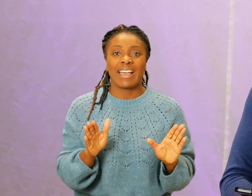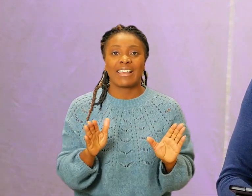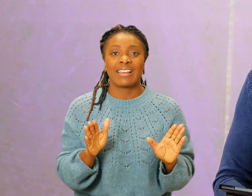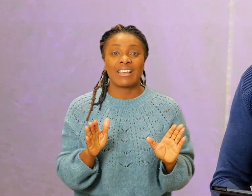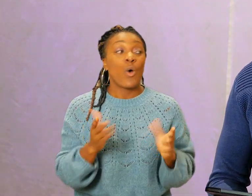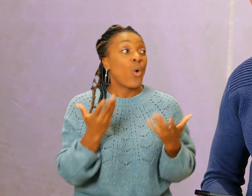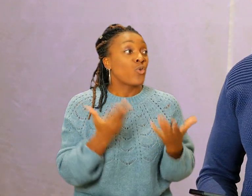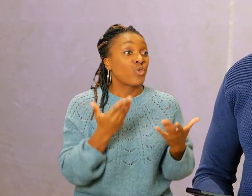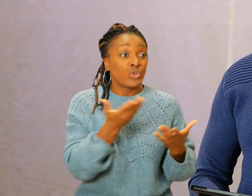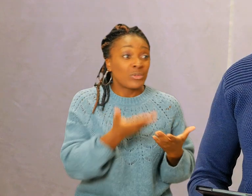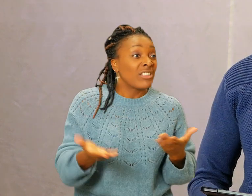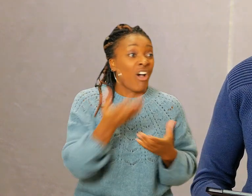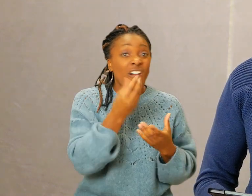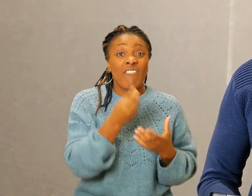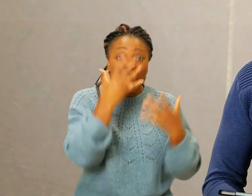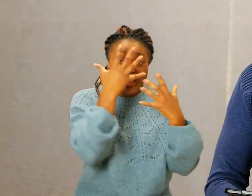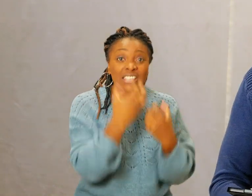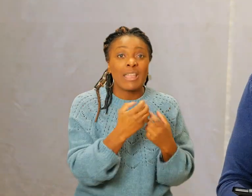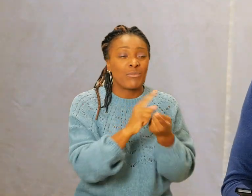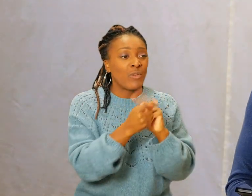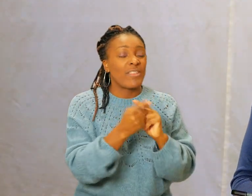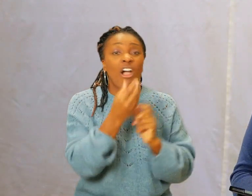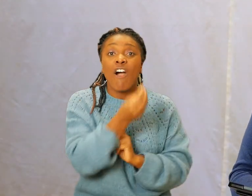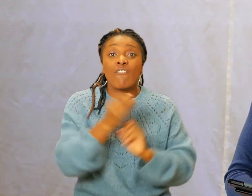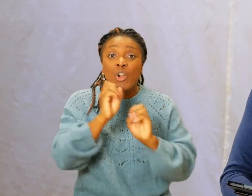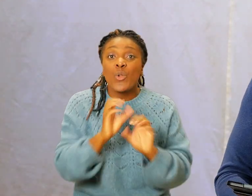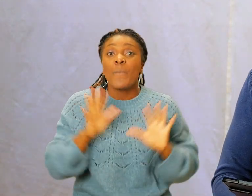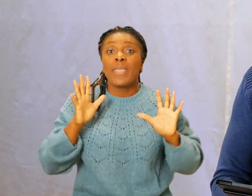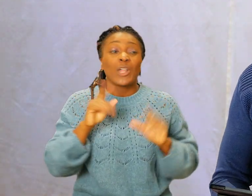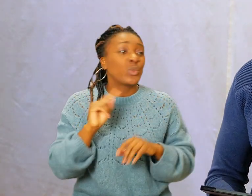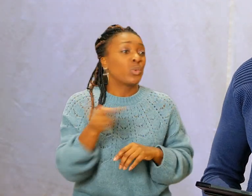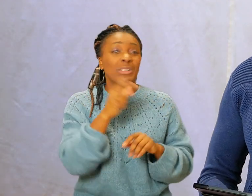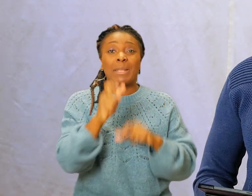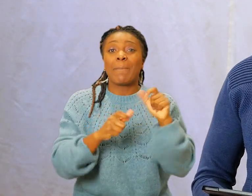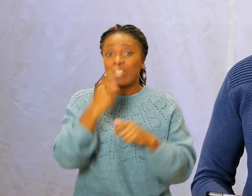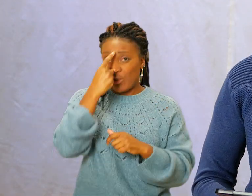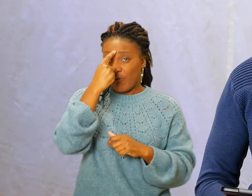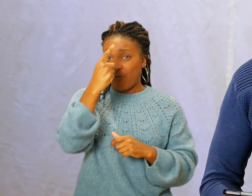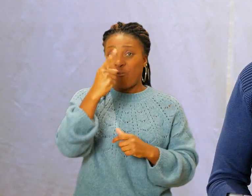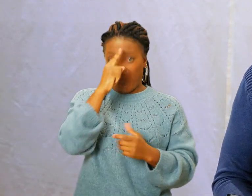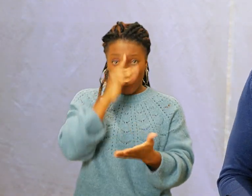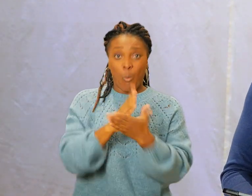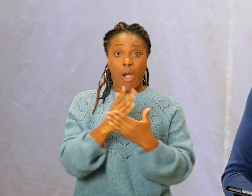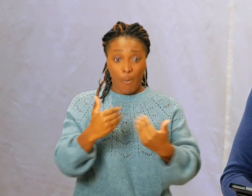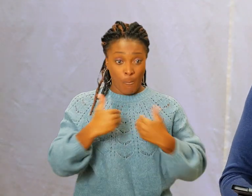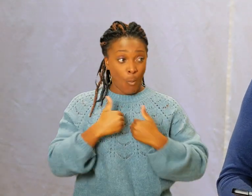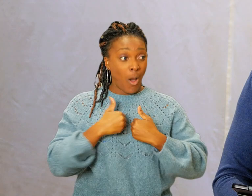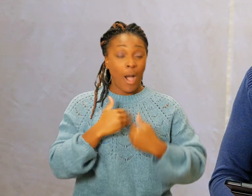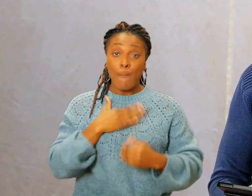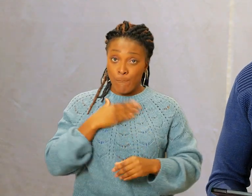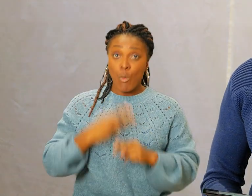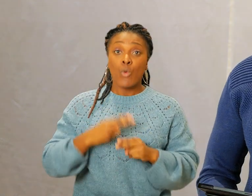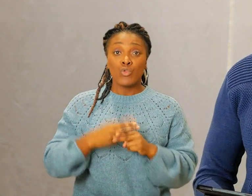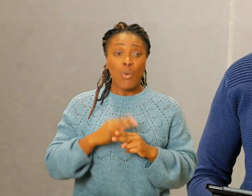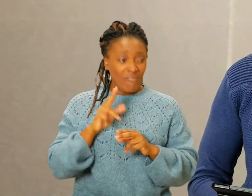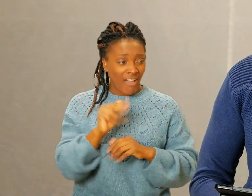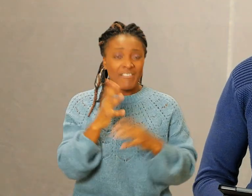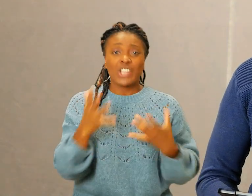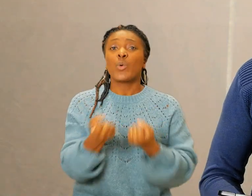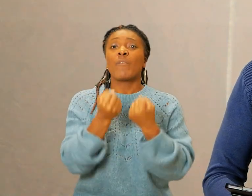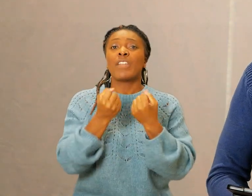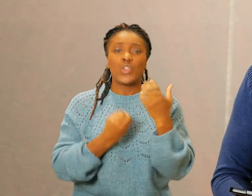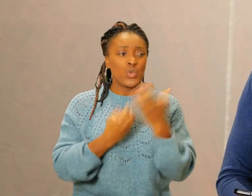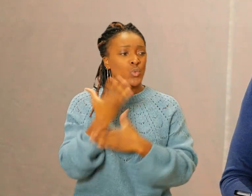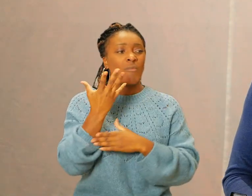lumière parce que je les aurai rachetés. Tous ceux qui auront foi en mon nom seront sauvés. Tous ceux qui auront foi en mon nom seront de nouvelles